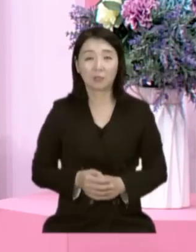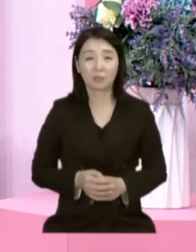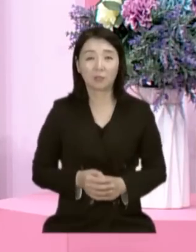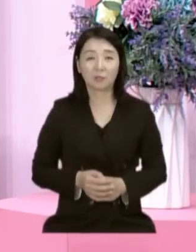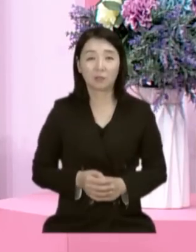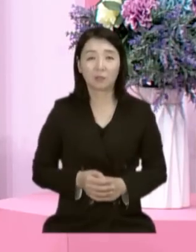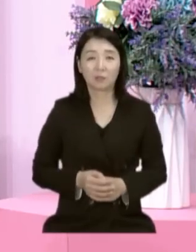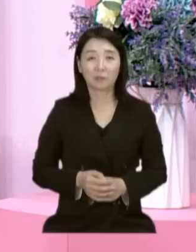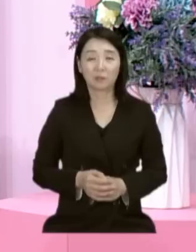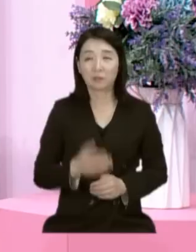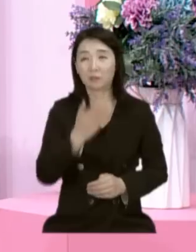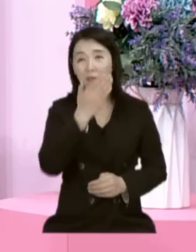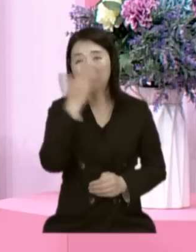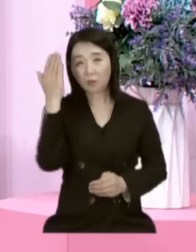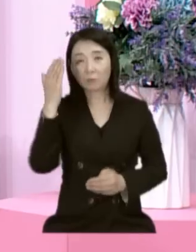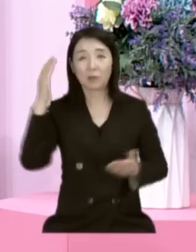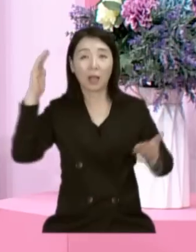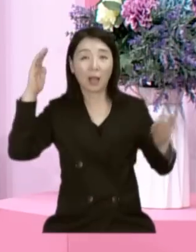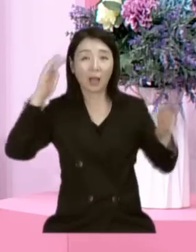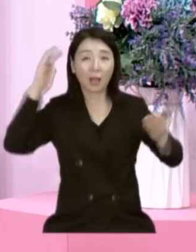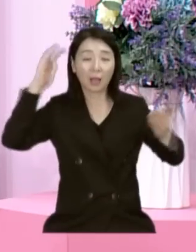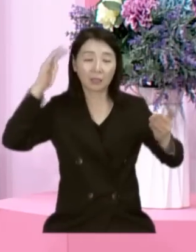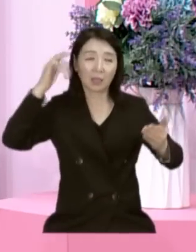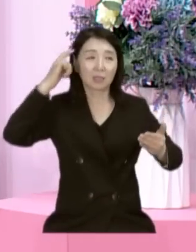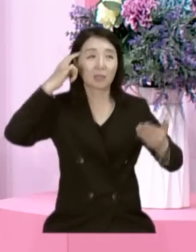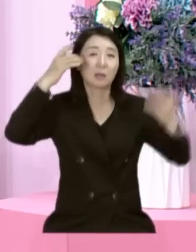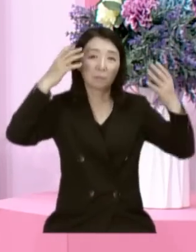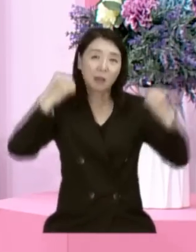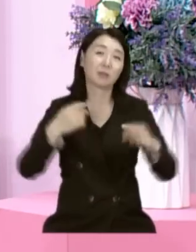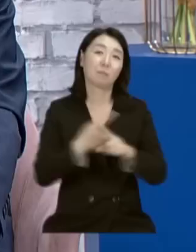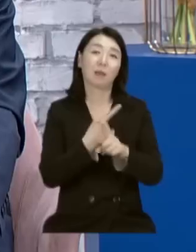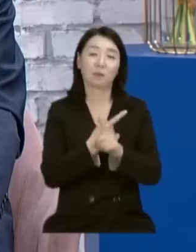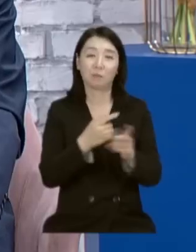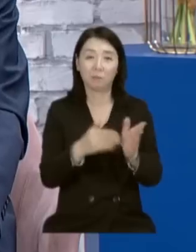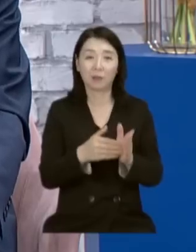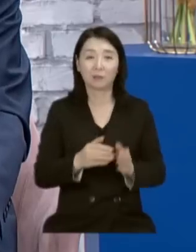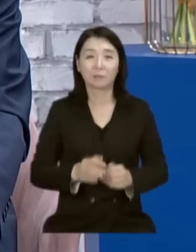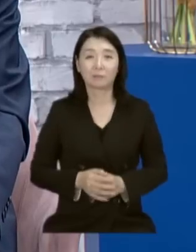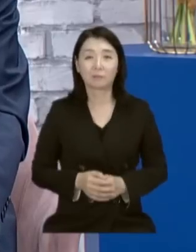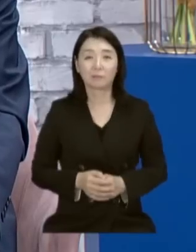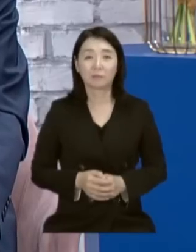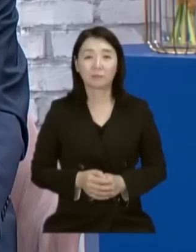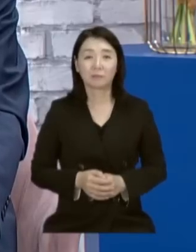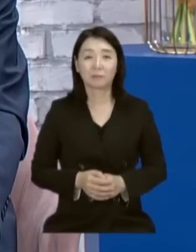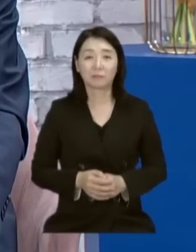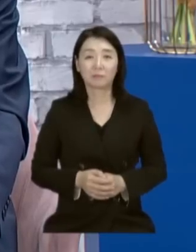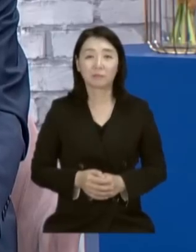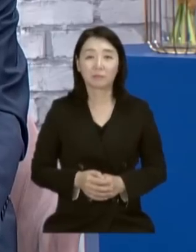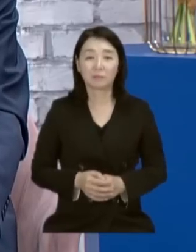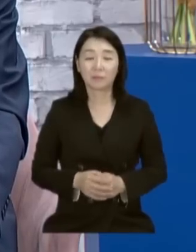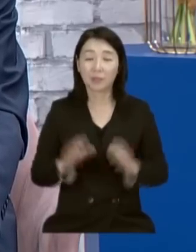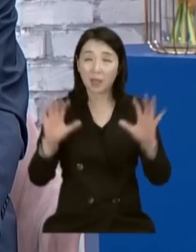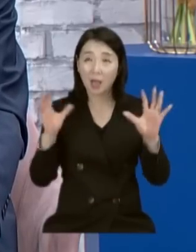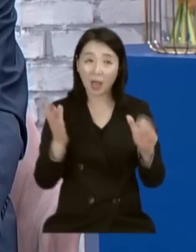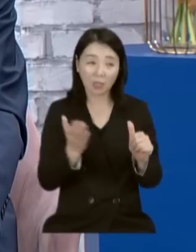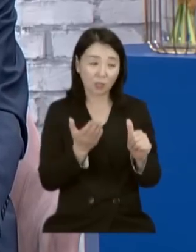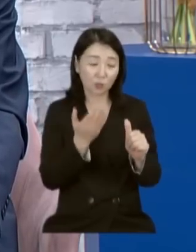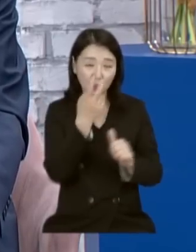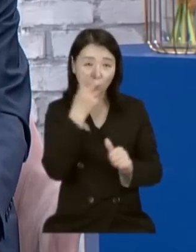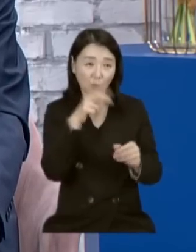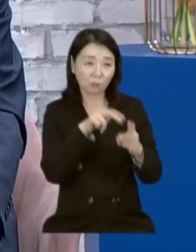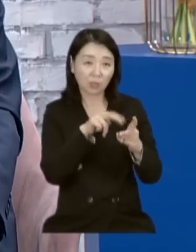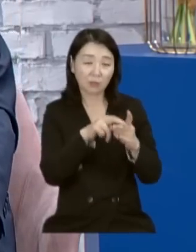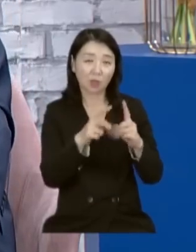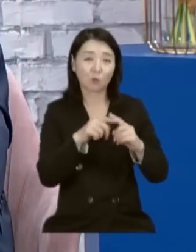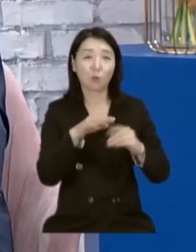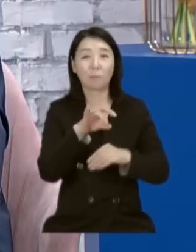우리 젊은 학생들이 생각이 많이 바뀌었죠. 된 줄 압니다. 육아 돌봄 센터를